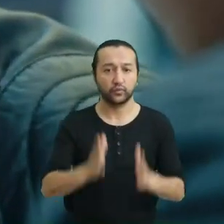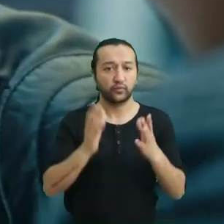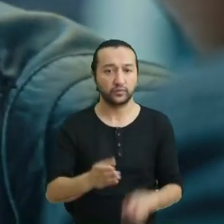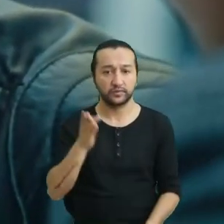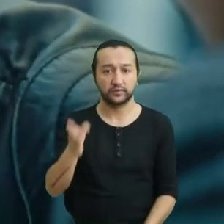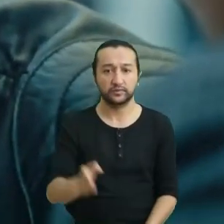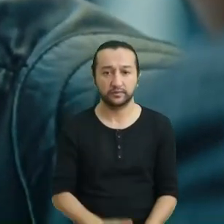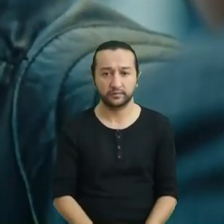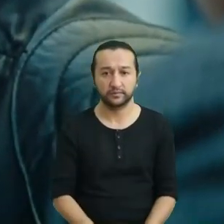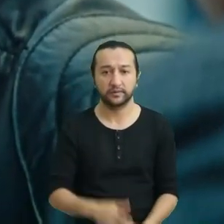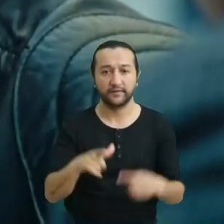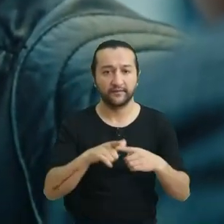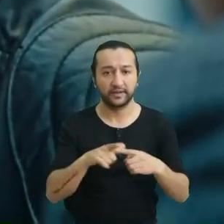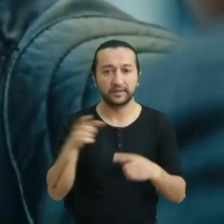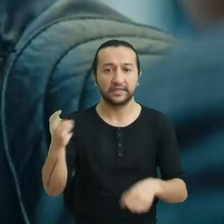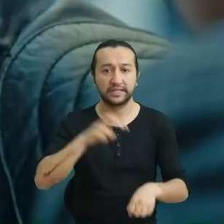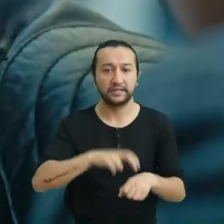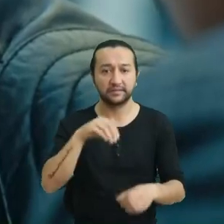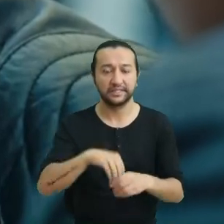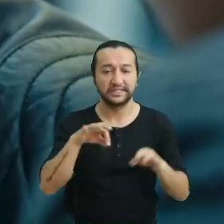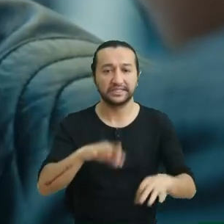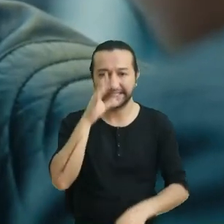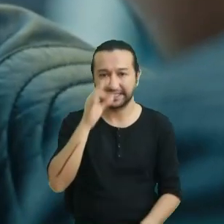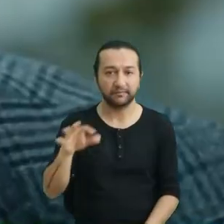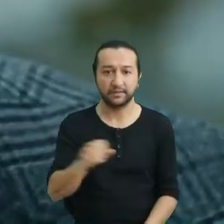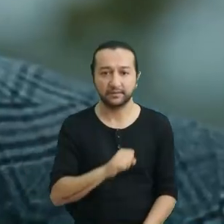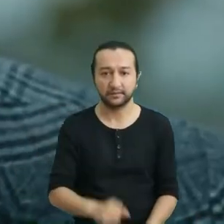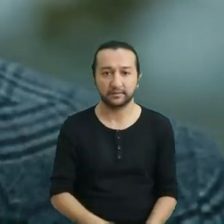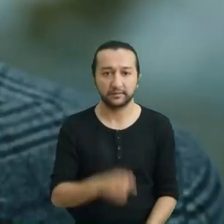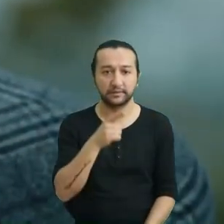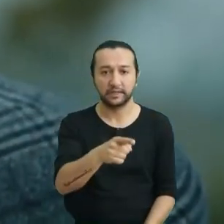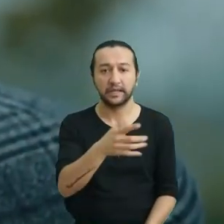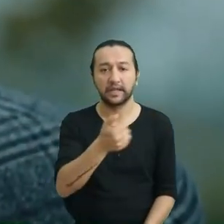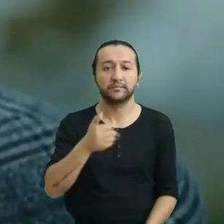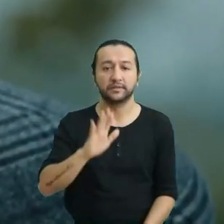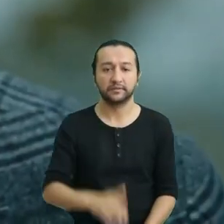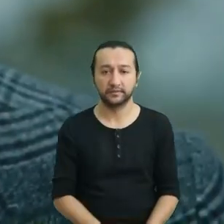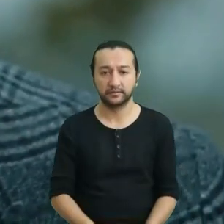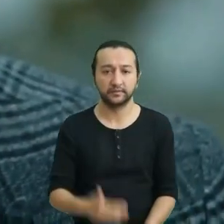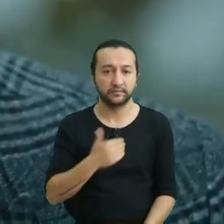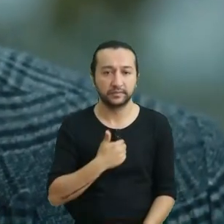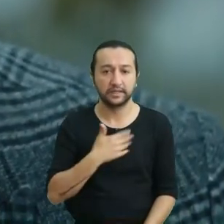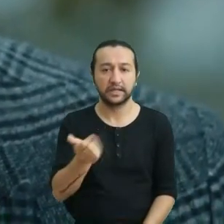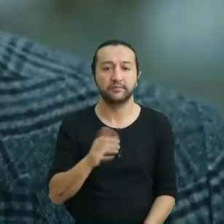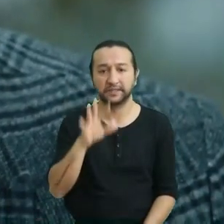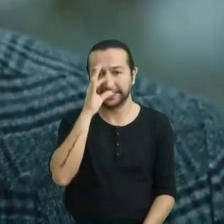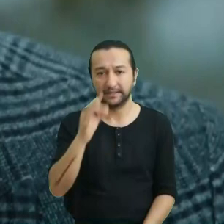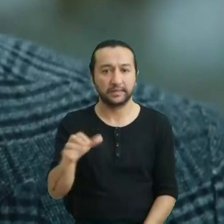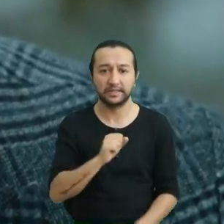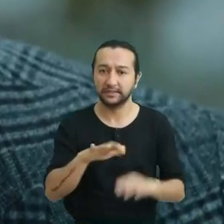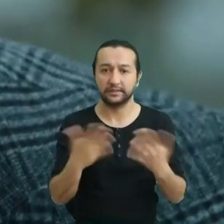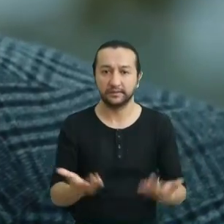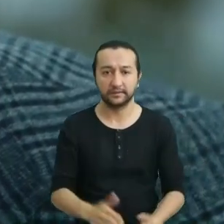olacaktı. Ferhat'ın intikamını şimdi kim alacak? Sen almazsan, ben almazsam kim alacak